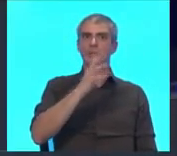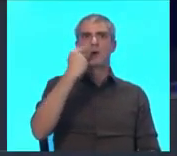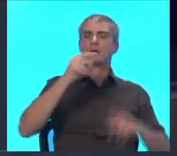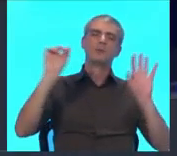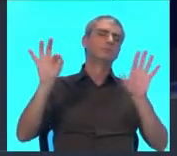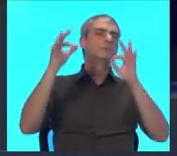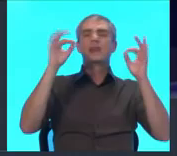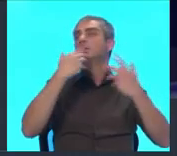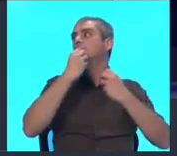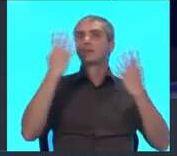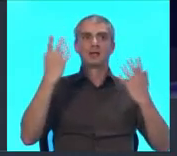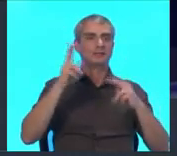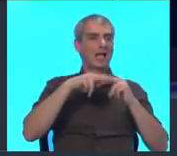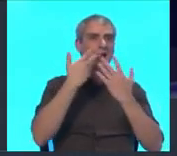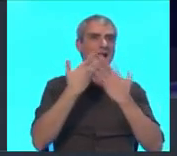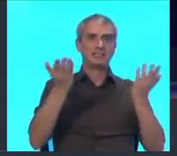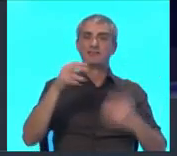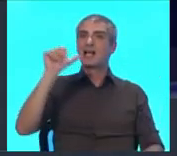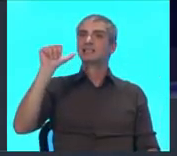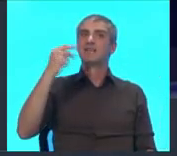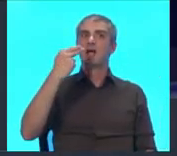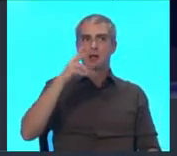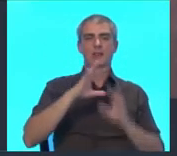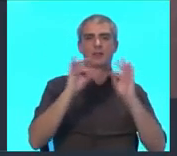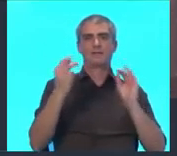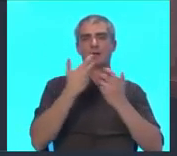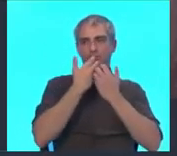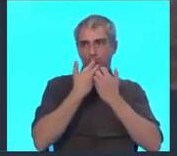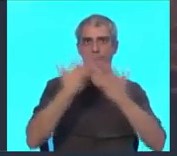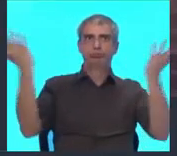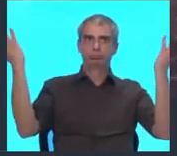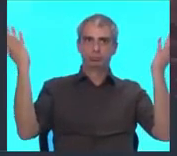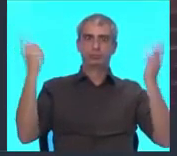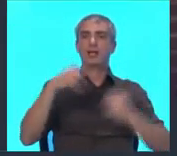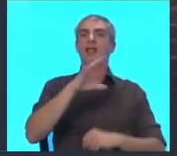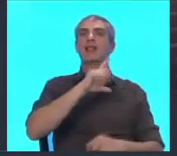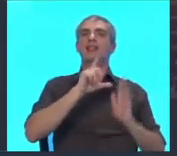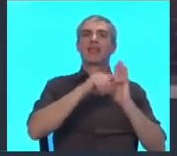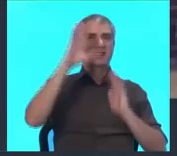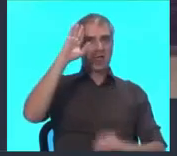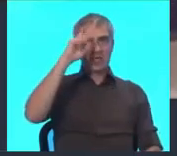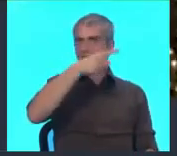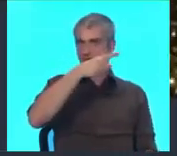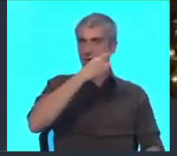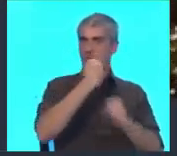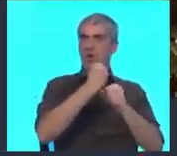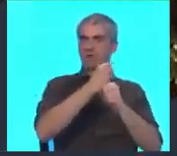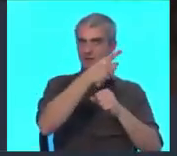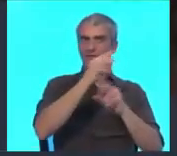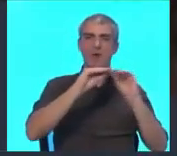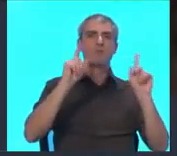נערץ. אחרי החשיפה של אסף הראל נפתחה היום תיבת פנדורה. בטכניון שבו מועסק המנצח והמורה